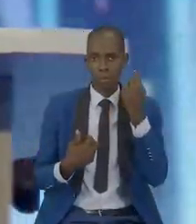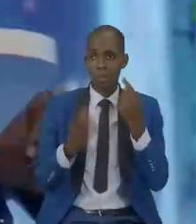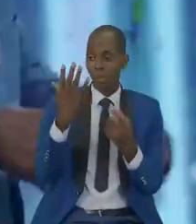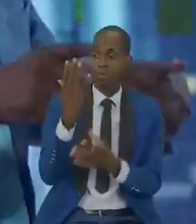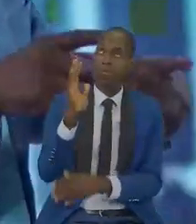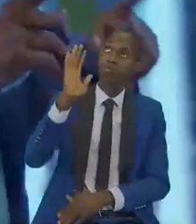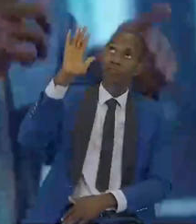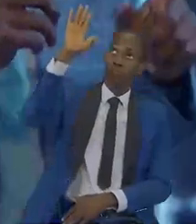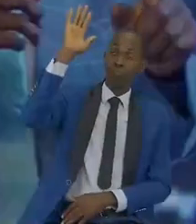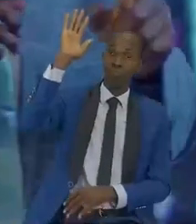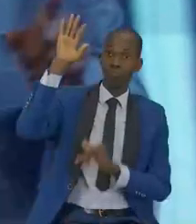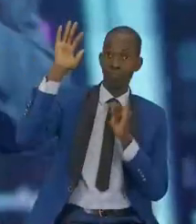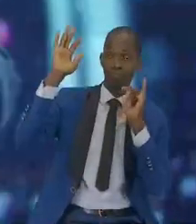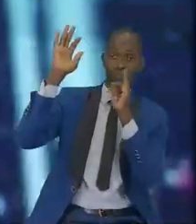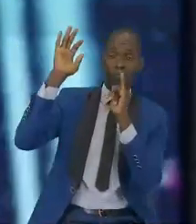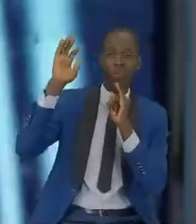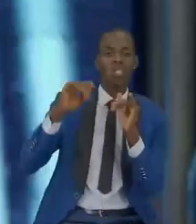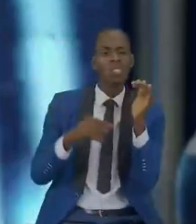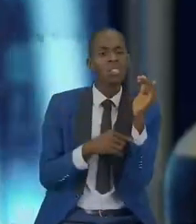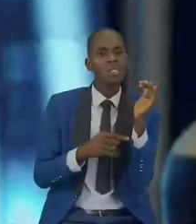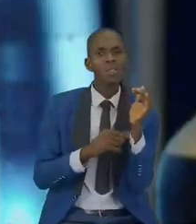défi. Et levez l'autre main.